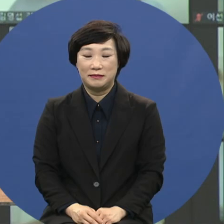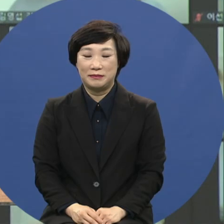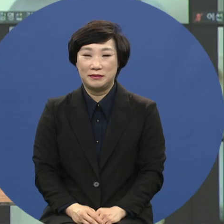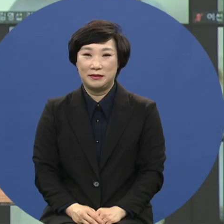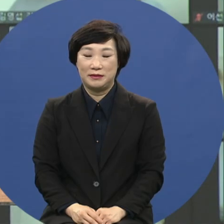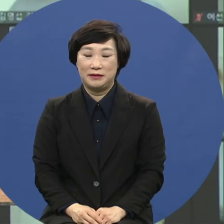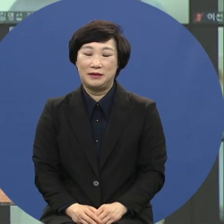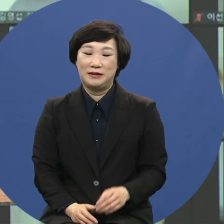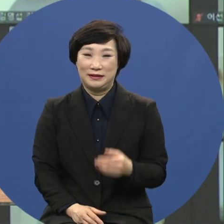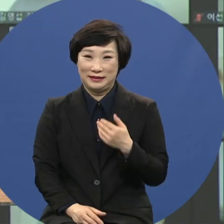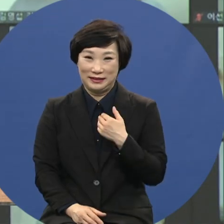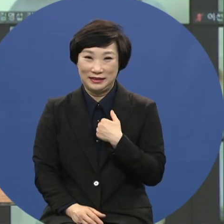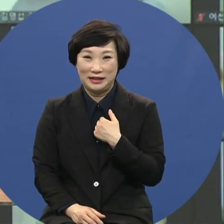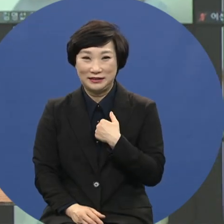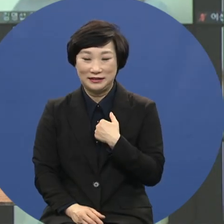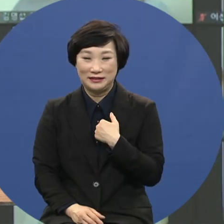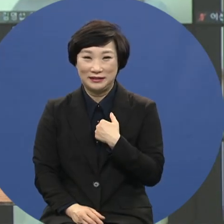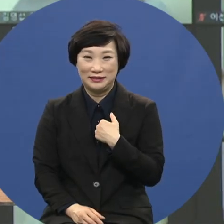저는